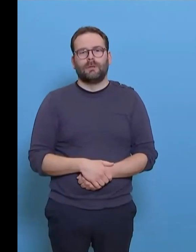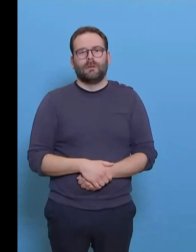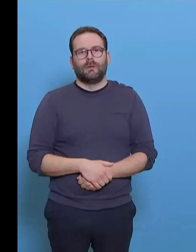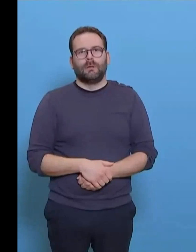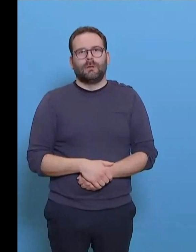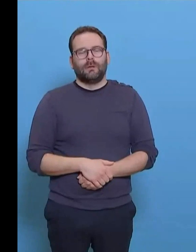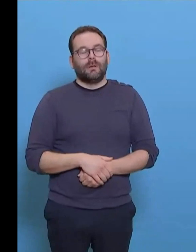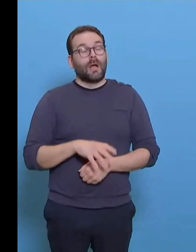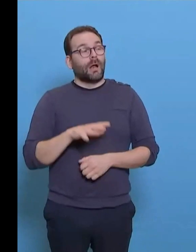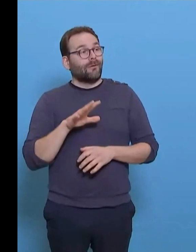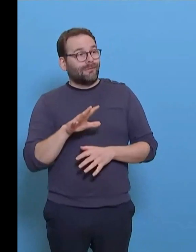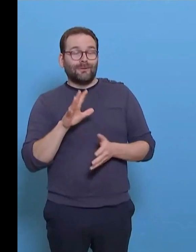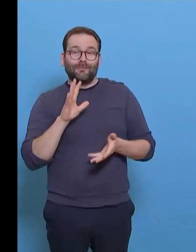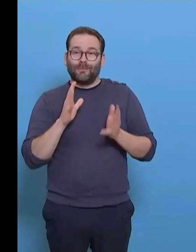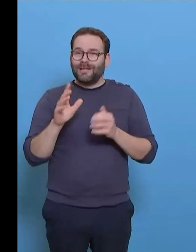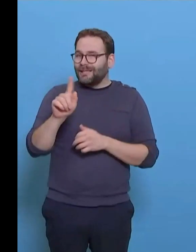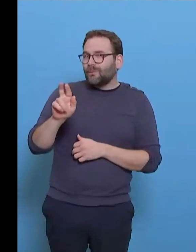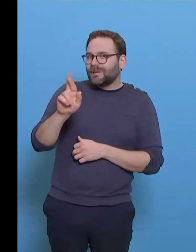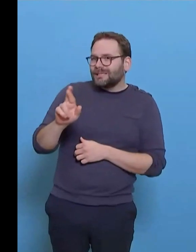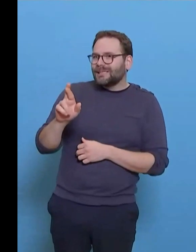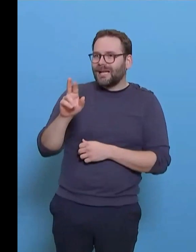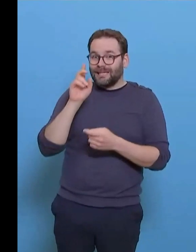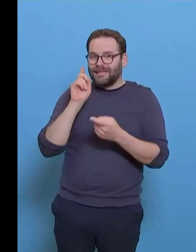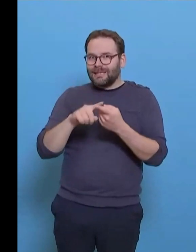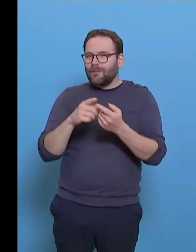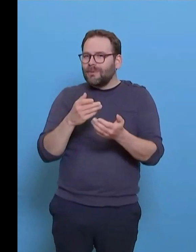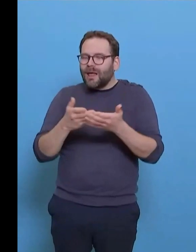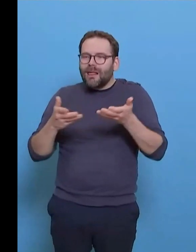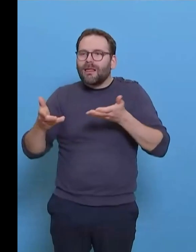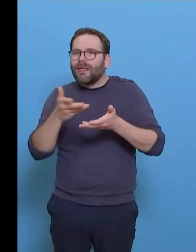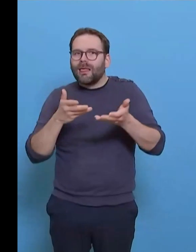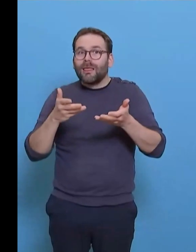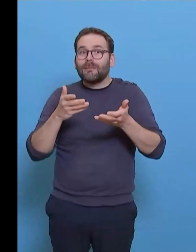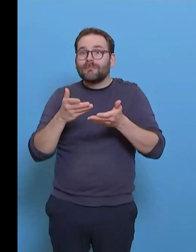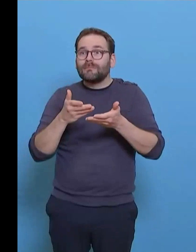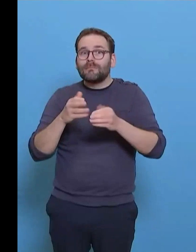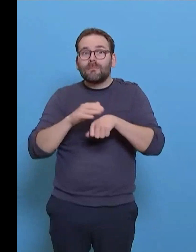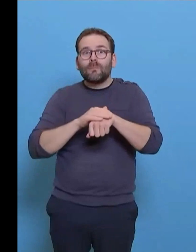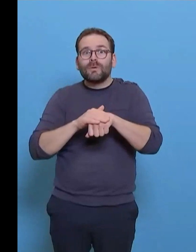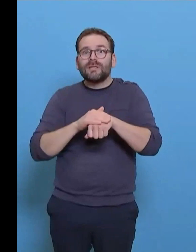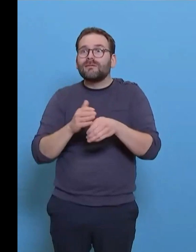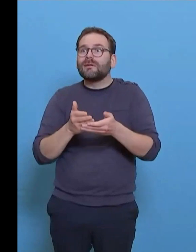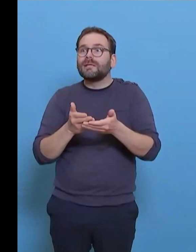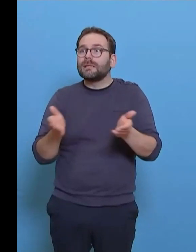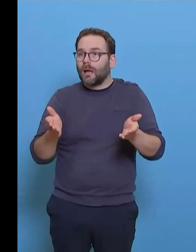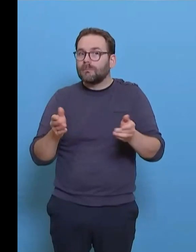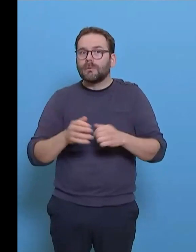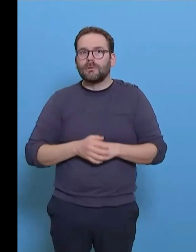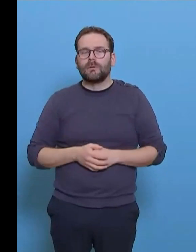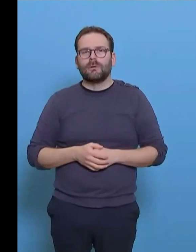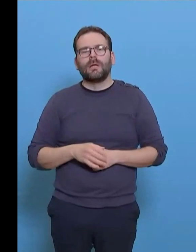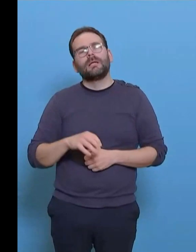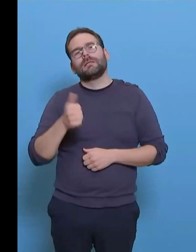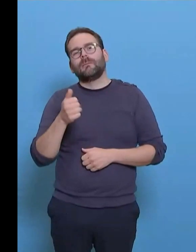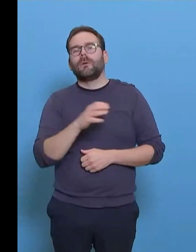En fait, peut-être, Guillaume Richard, que si on tourne autour de ce débat, c'est pour une raison très simple. Donc d'abord, Madame Van